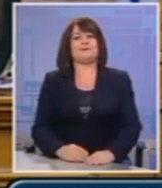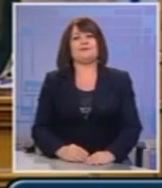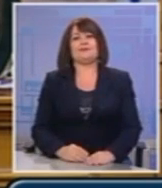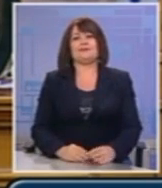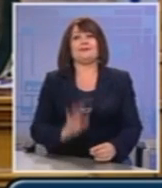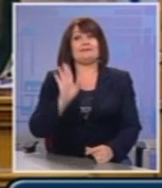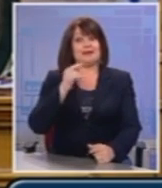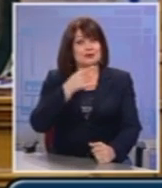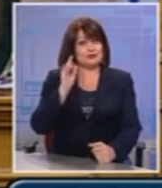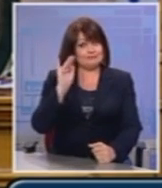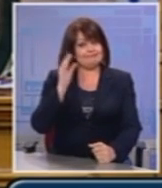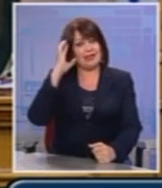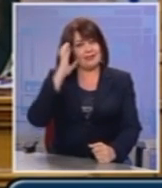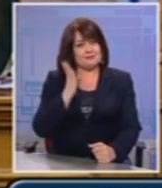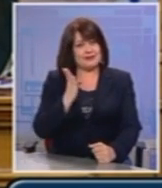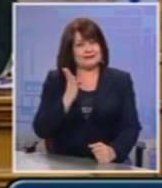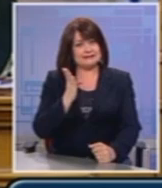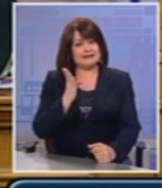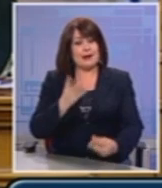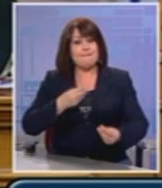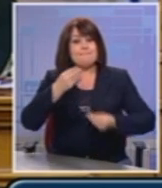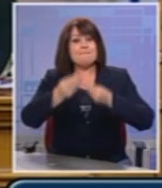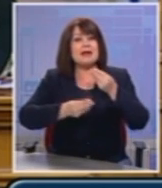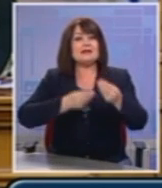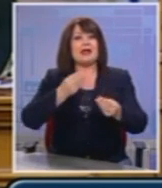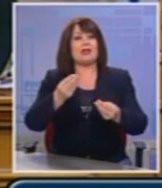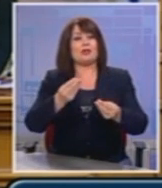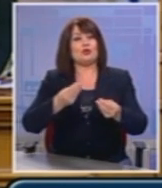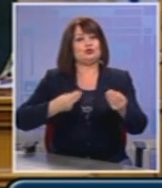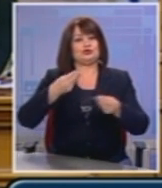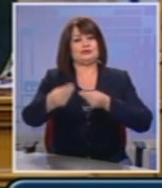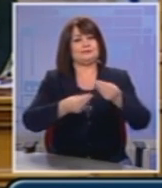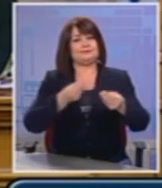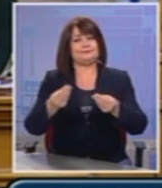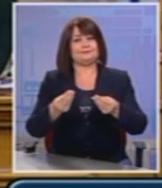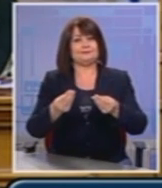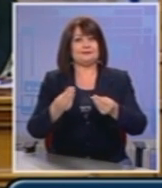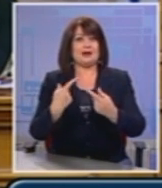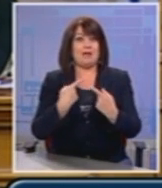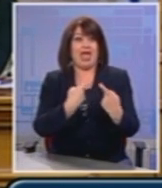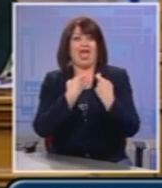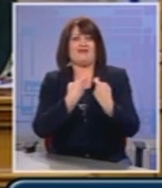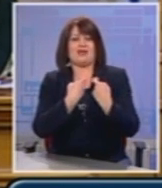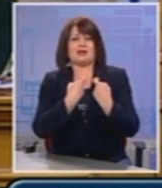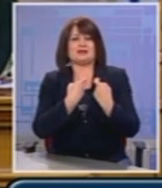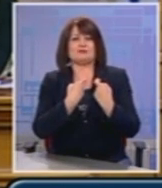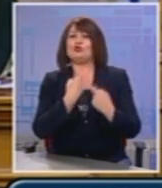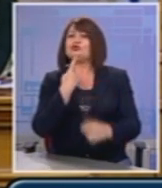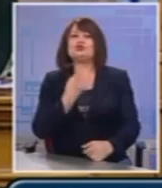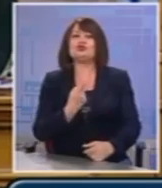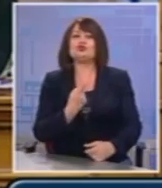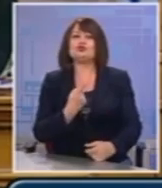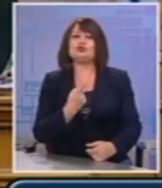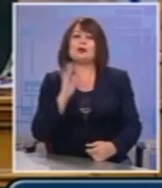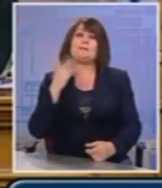θυμάσαι ότι η μετάδοση έναν αν εκβιασμού λέγεται λεγόταν